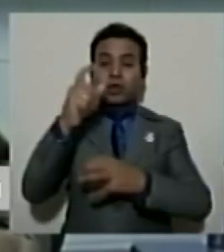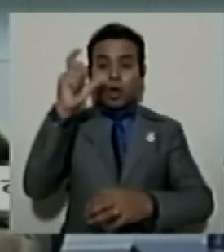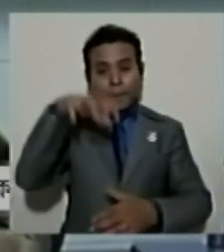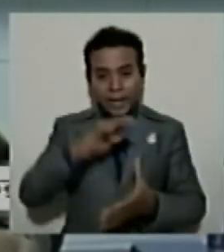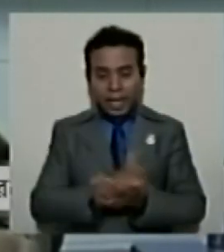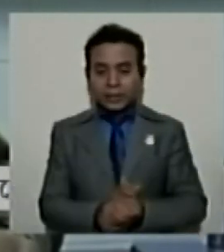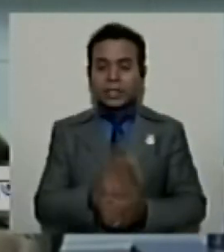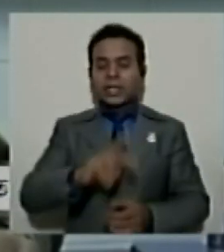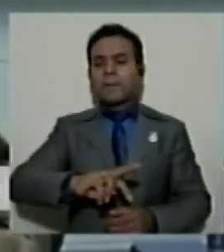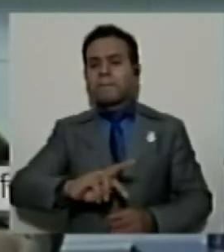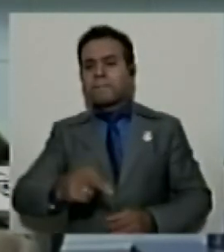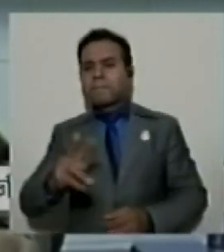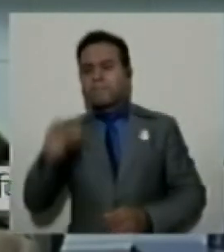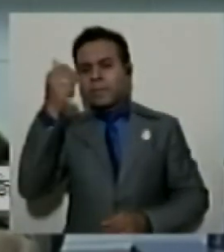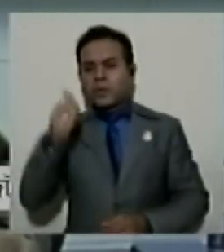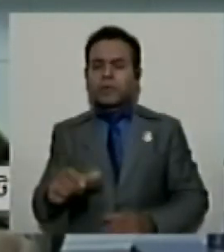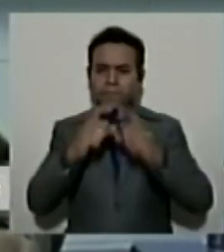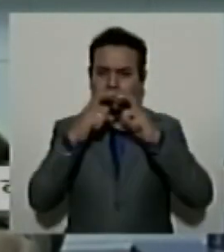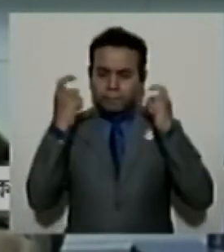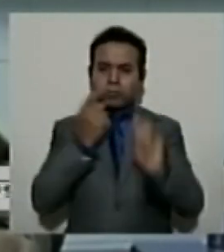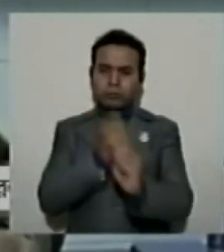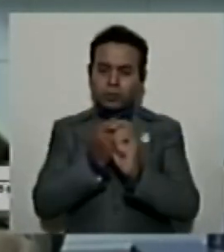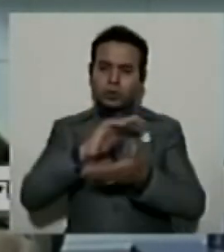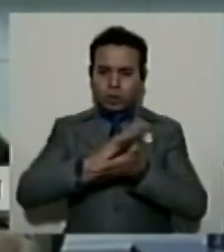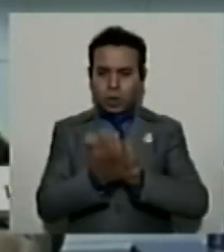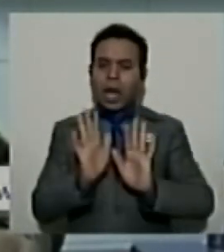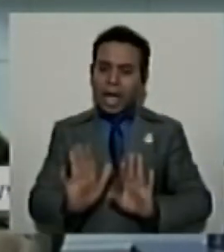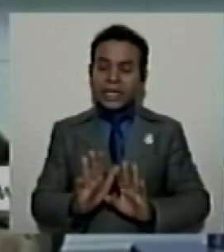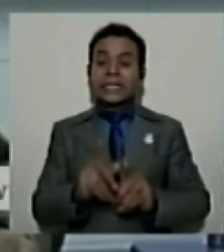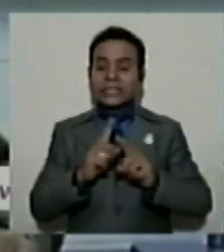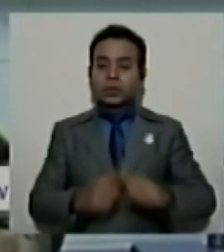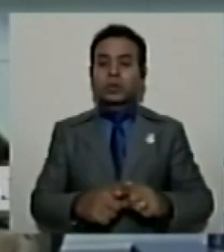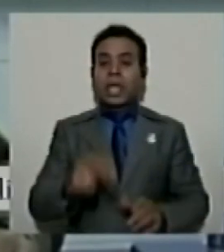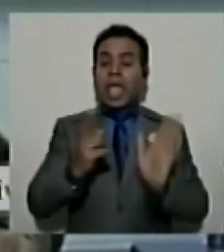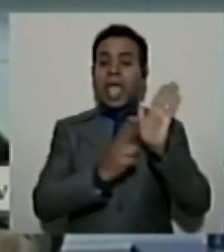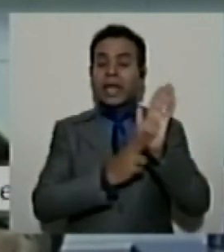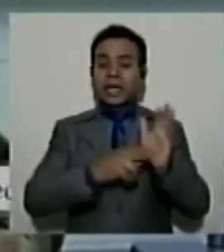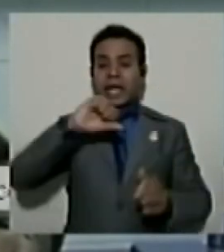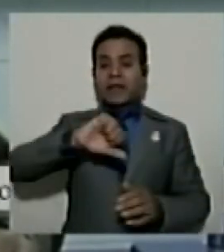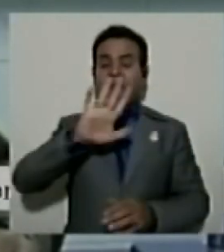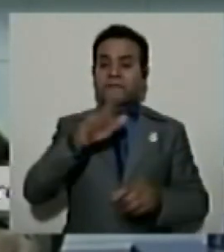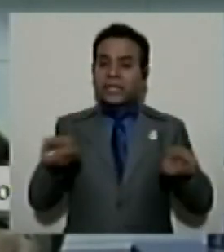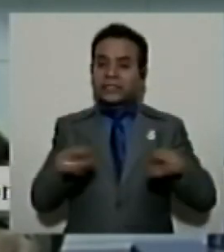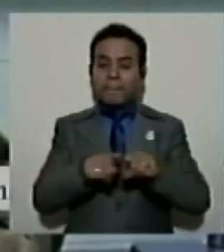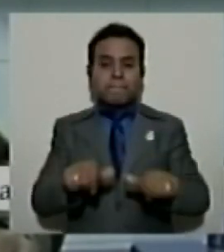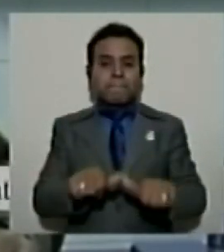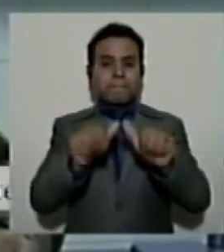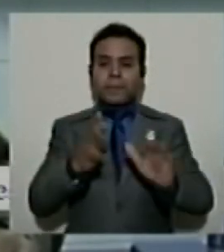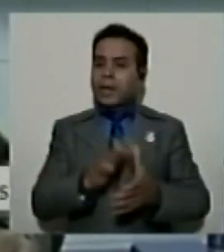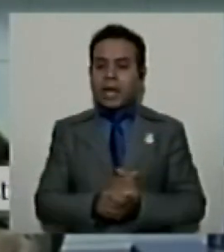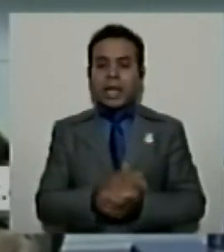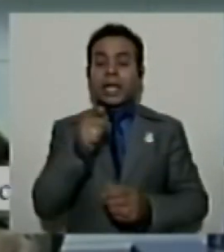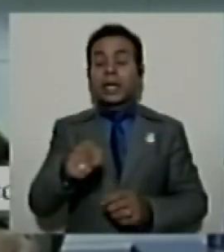এবং এগুলোর মূল্য নির্ধারণ করে থাকেন ওষুধ প্রশাসন অধিদপ্তর। এখানে CMSD-র পক্ষ থেকে কোনো